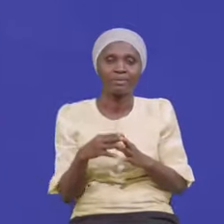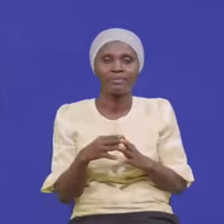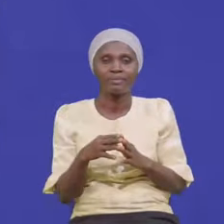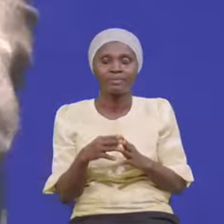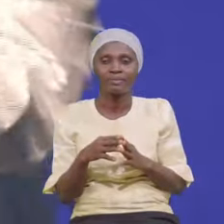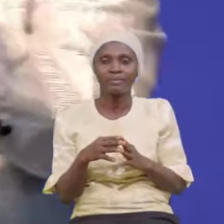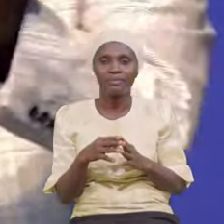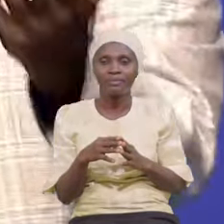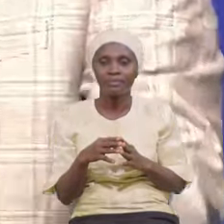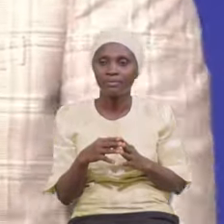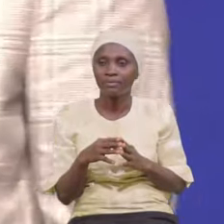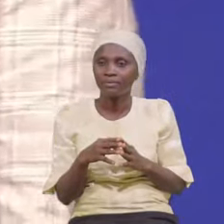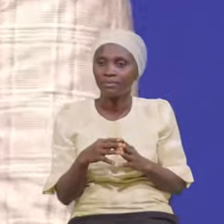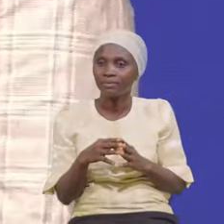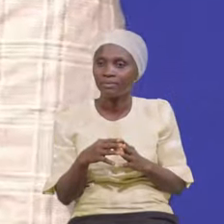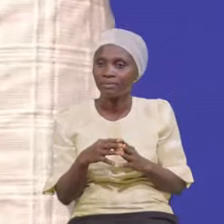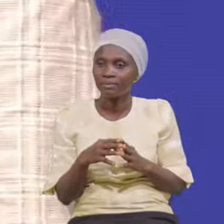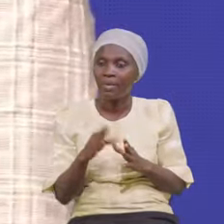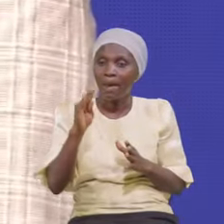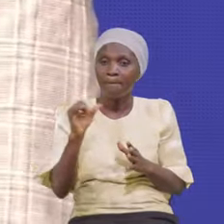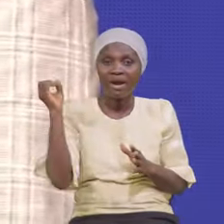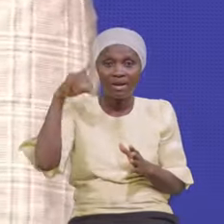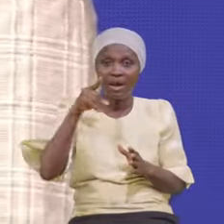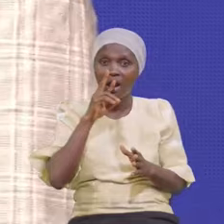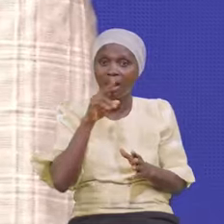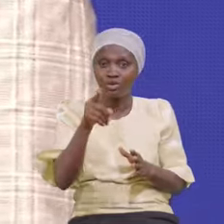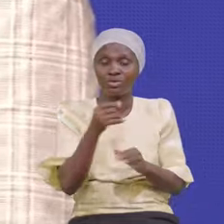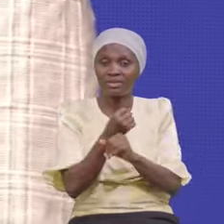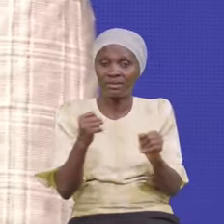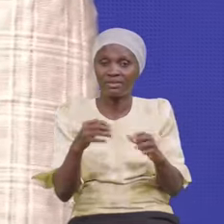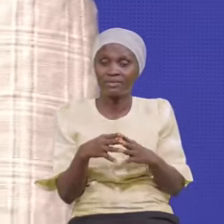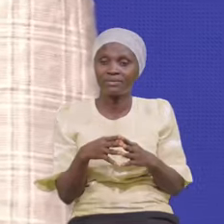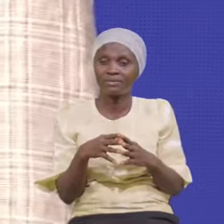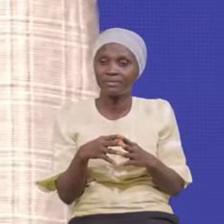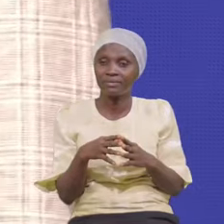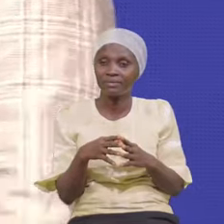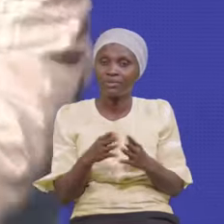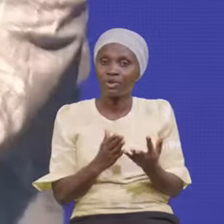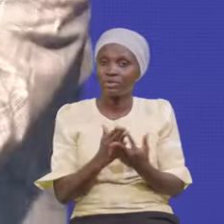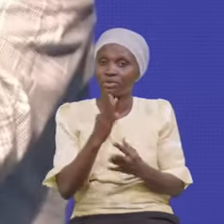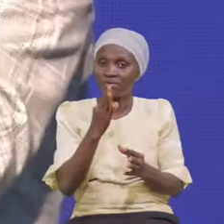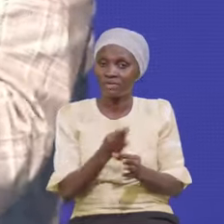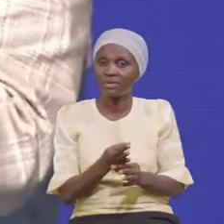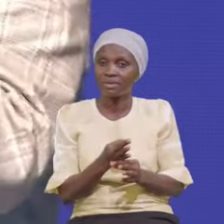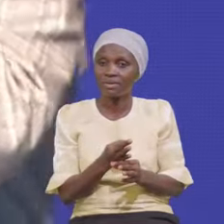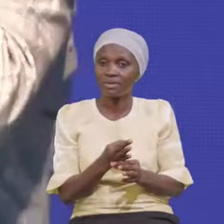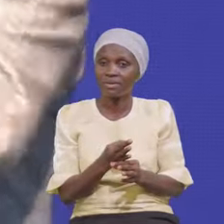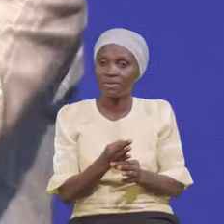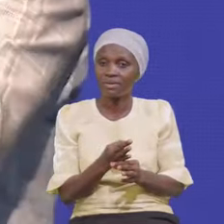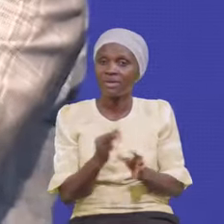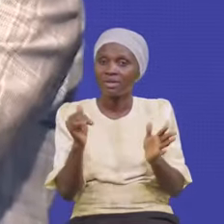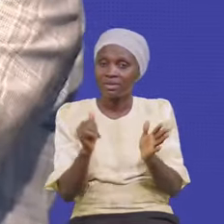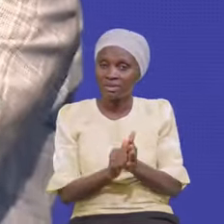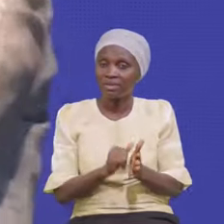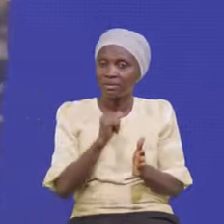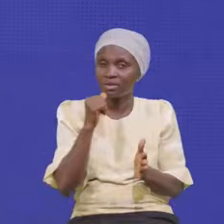లోబరుచుకునే మనిషికి కృప పరిచర్య. By grace are you saved. నా రక్షణ ద్వారా కృప ద్వారా రక్షించబడ్డారు. పూర్తి కృప. That not